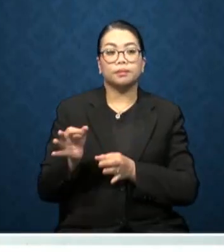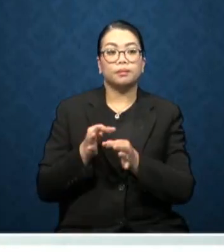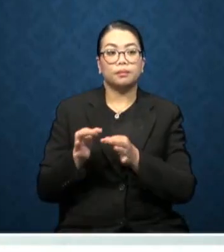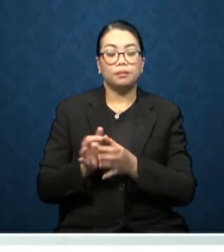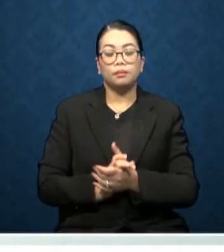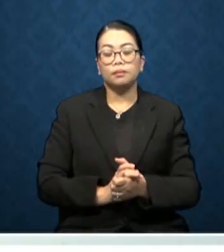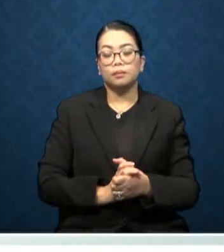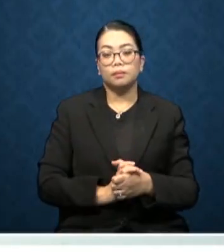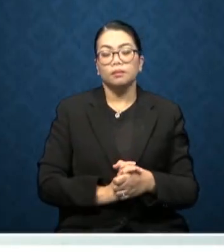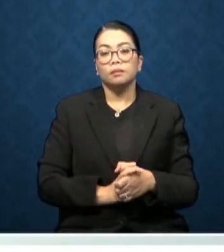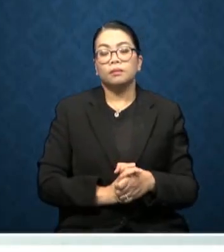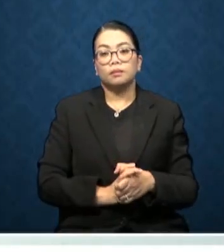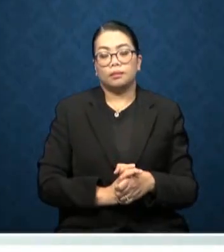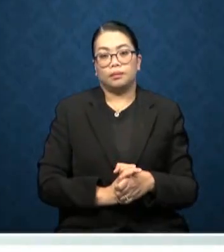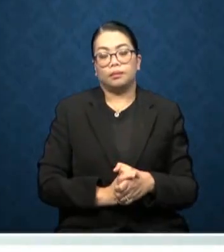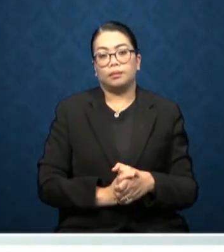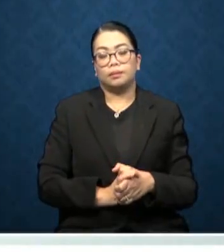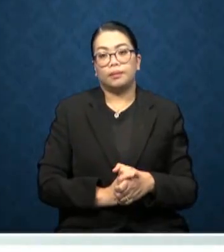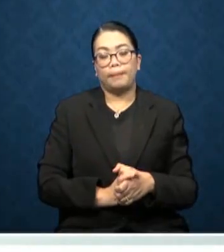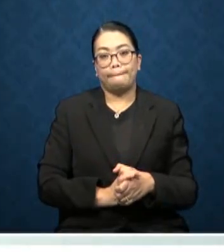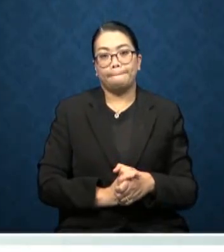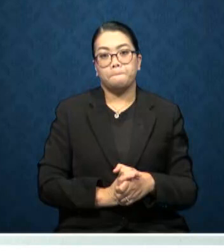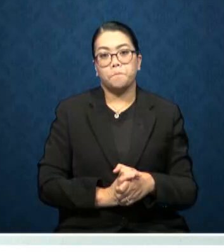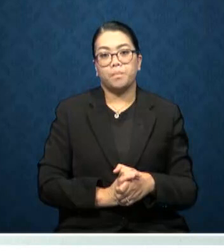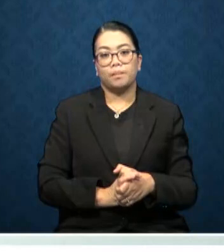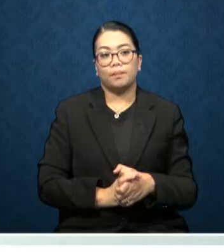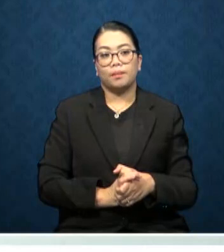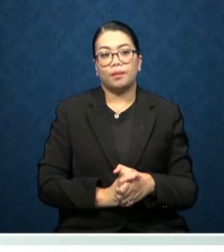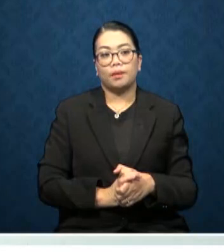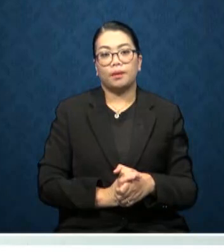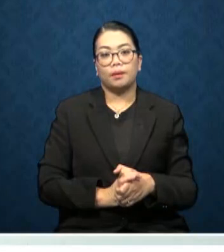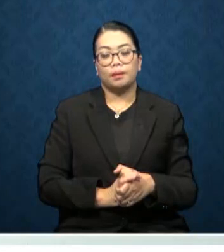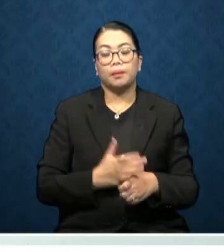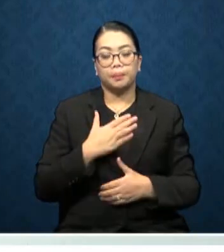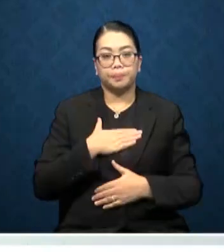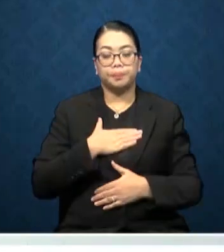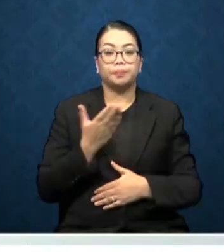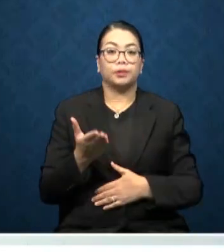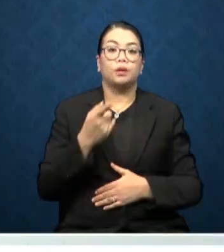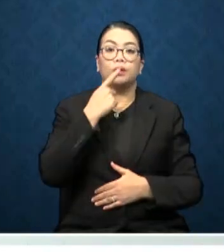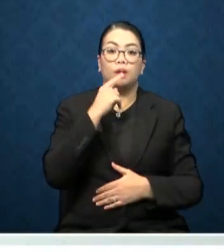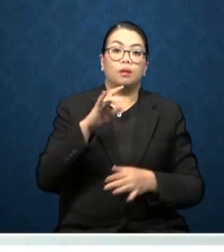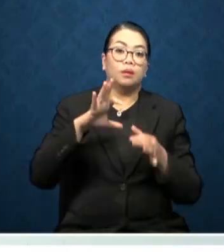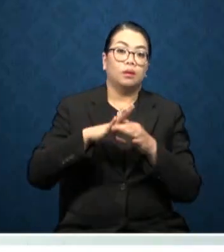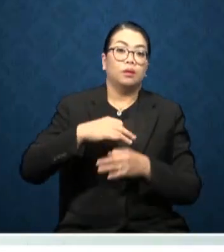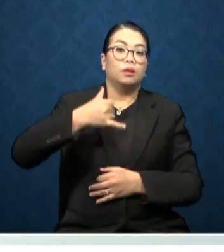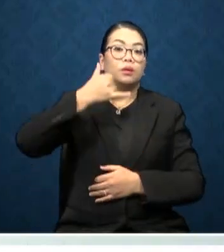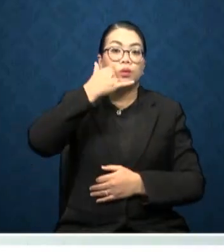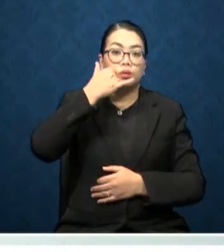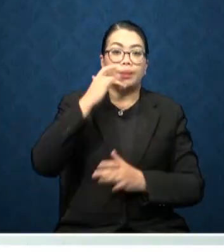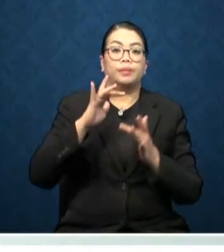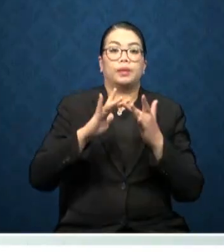กับเรียนท่านประธานผ่านไปยังท่านนิพนธ์นะครับขออนุญาตเอ่ยนามครับก็จริงๆเรื่องโทรศัพท์อินเทอร์เน็ตผ่านดาว